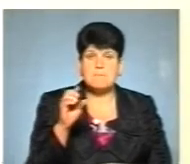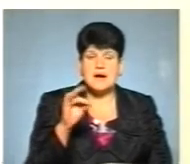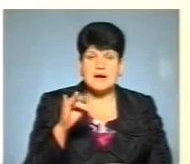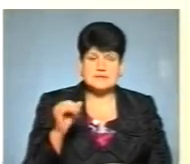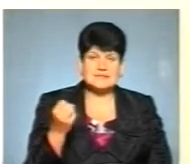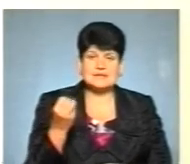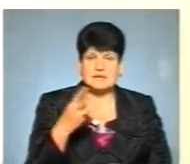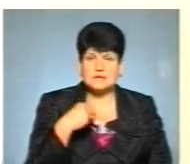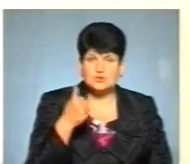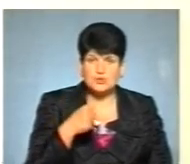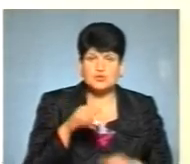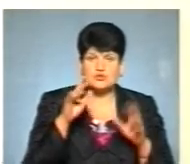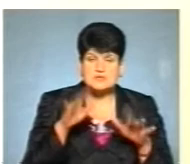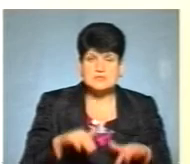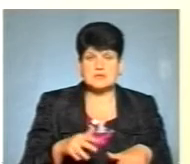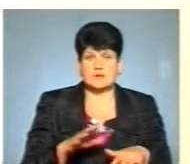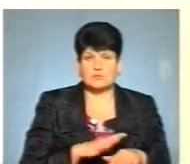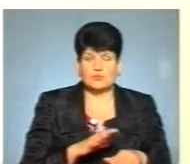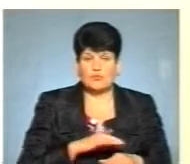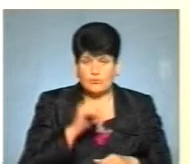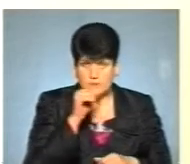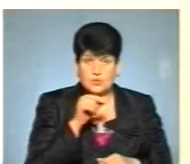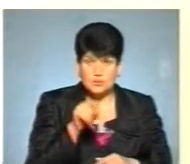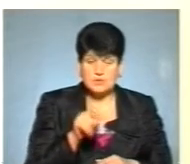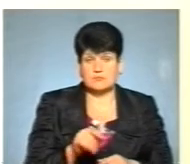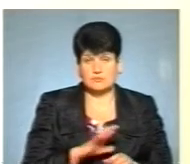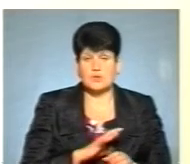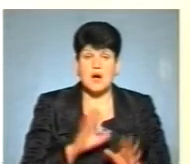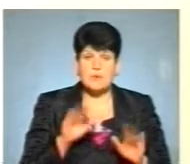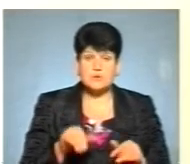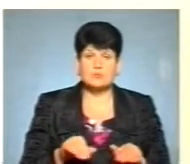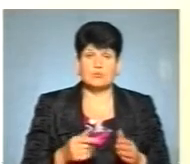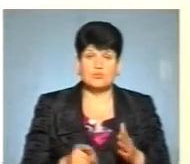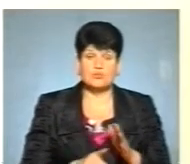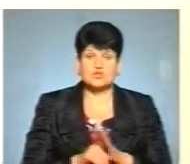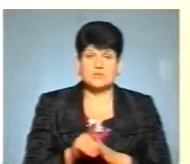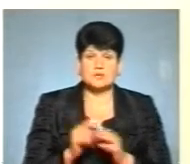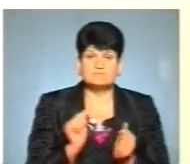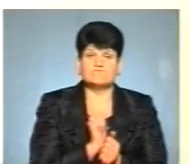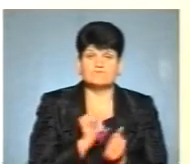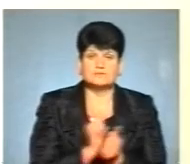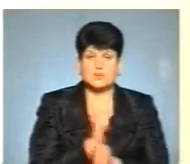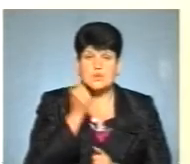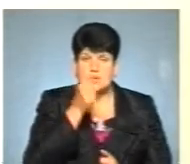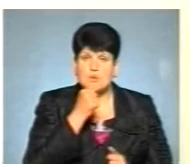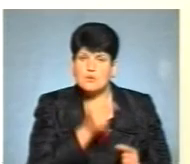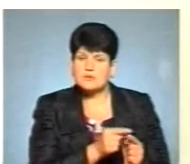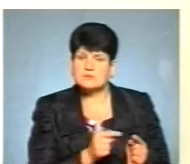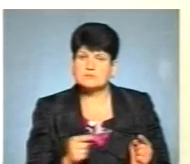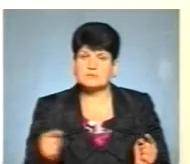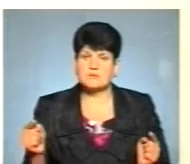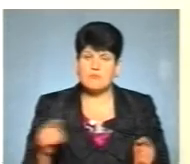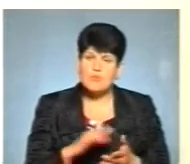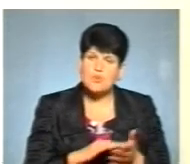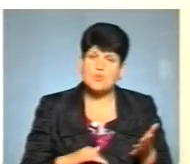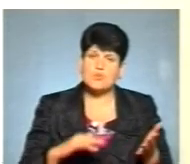13-го, що сніг місяць падав сніг. Так воно тоді і сформувалося. А потім почалися засушливі роки. І вони продовжуються. І